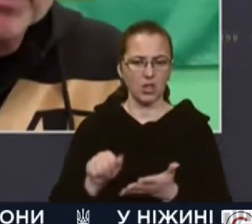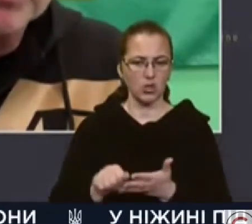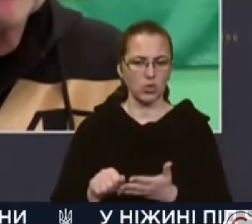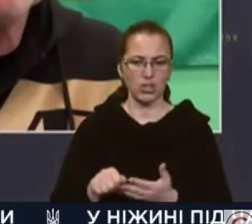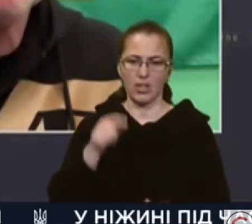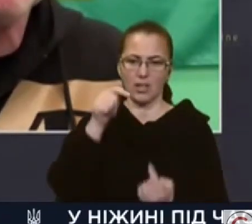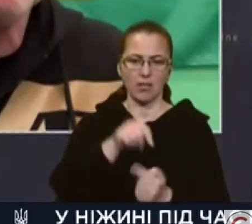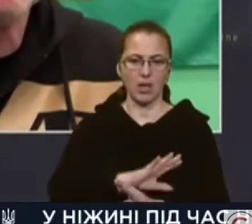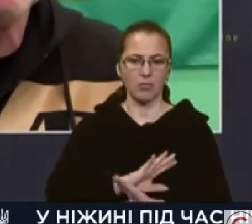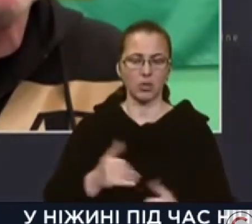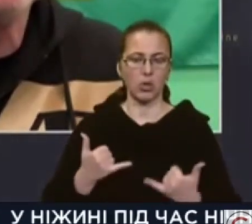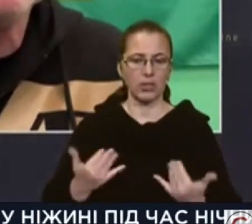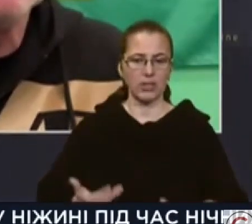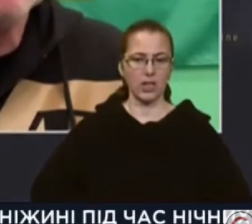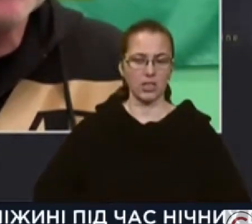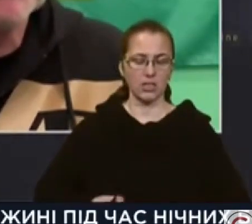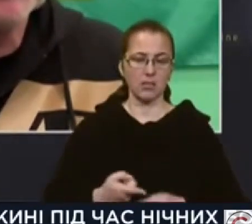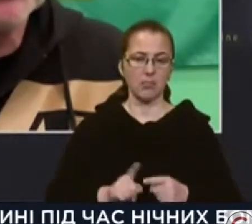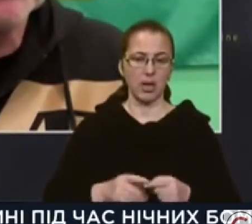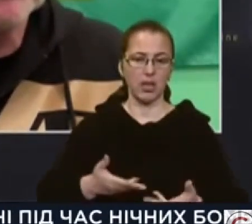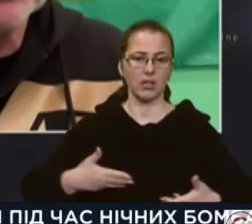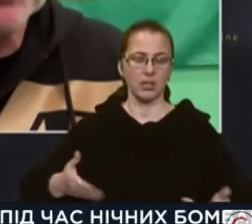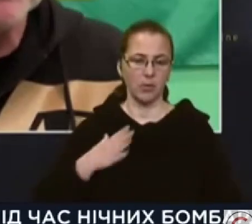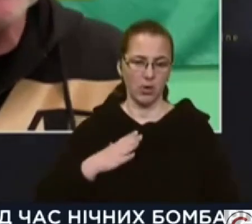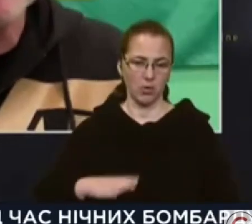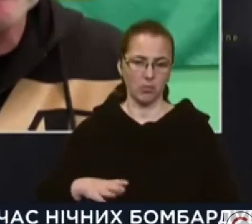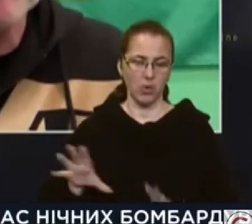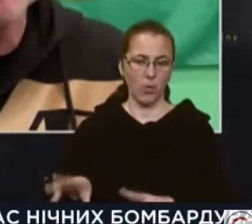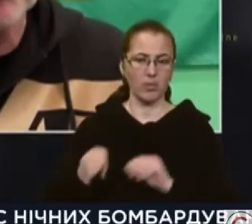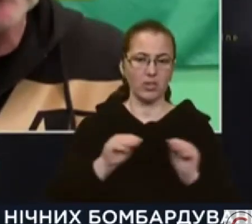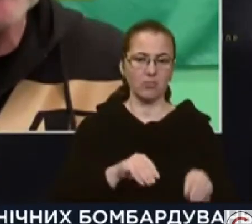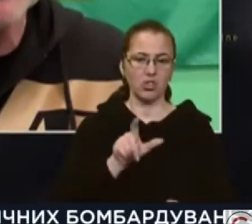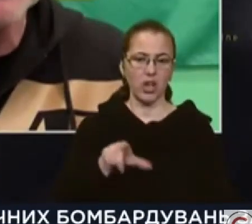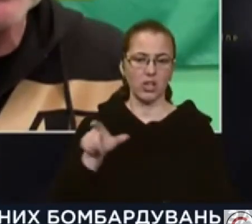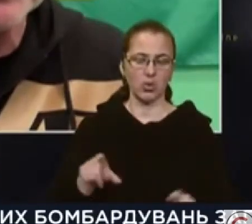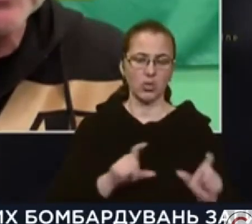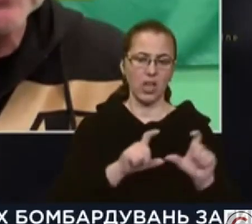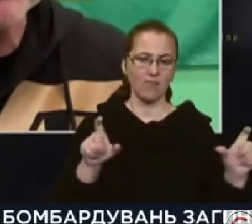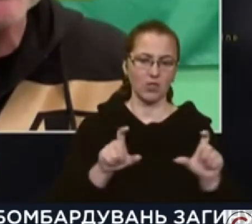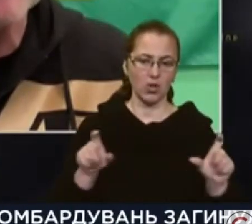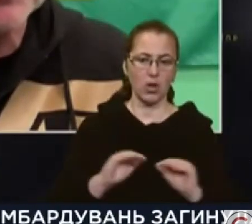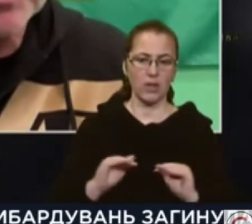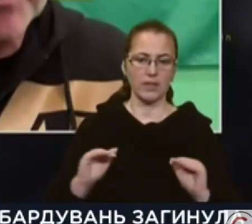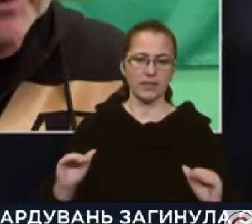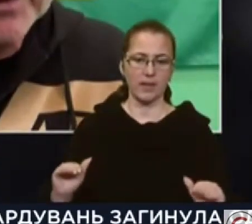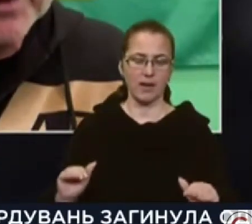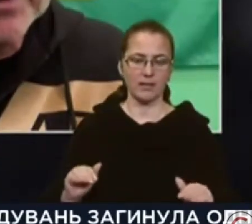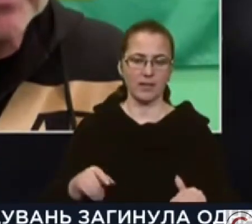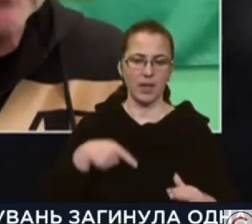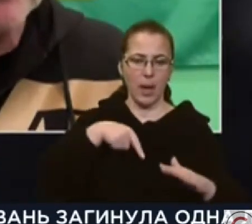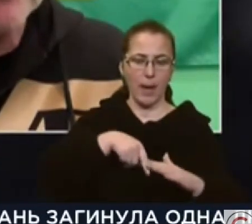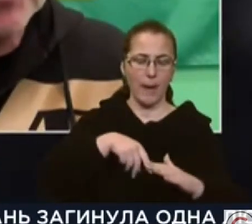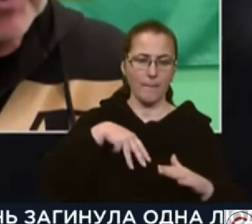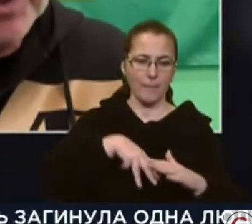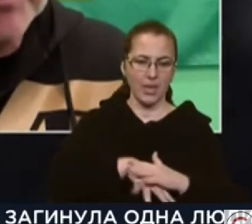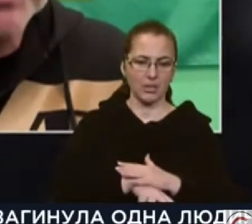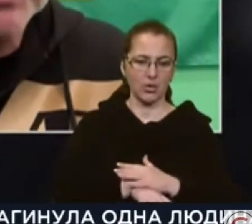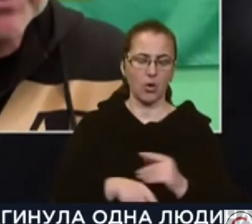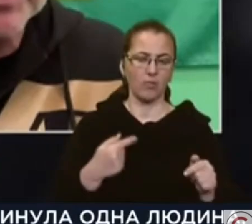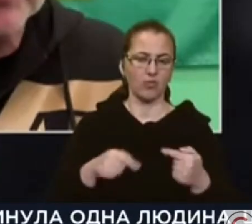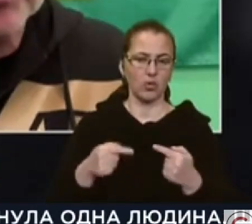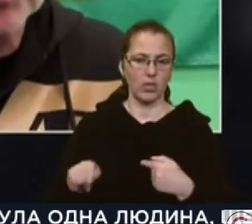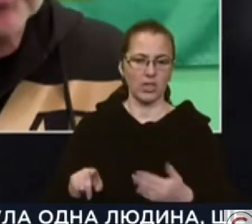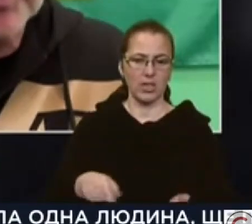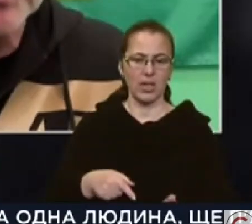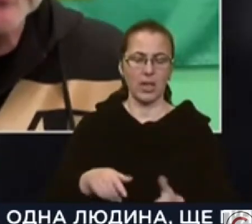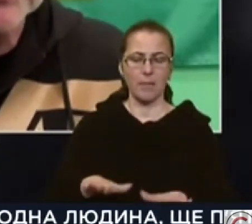для жизни. И поэтому нам приходится перемещать людей в школы, в детские садики, в метрополитен, в